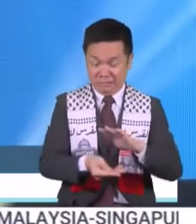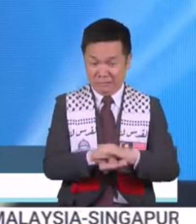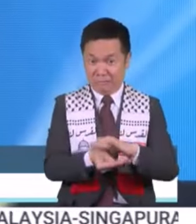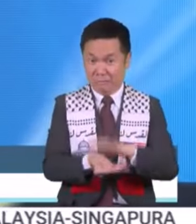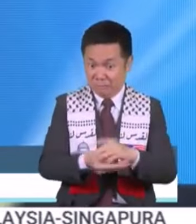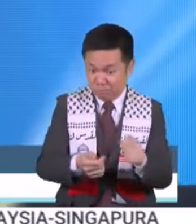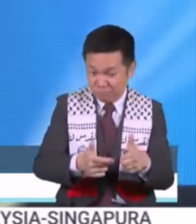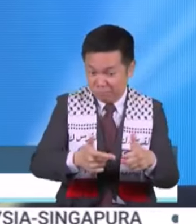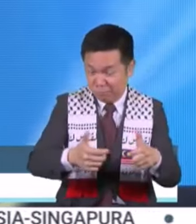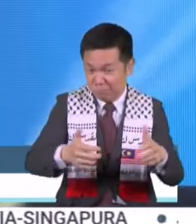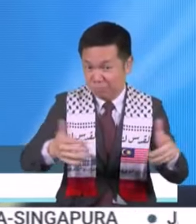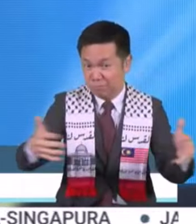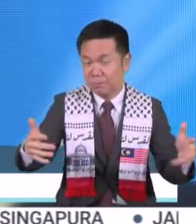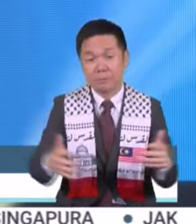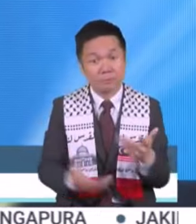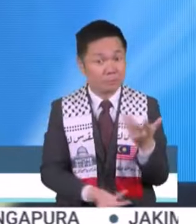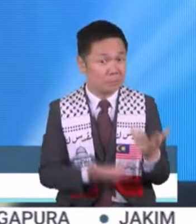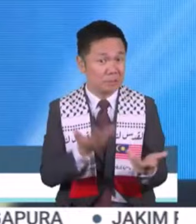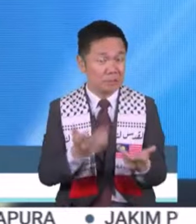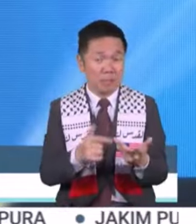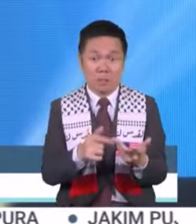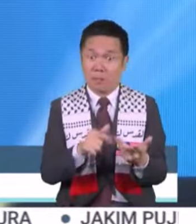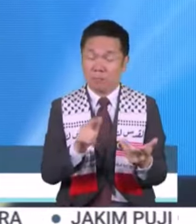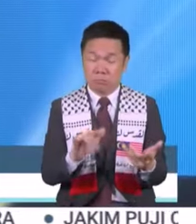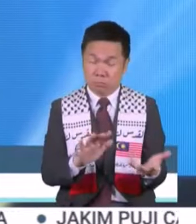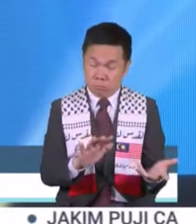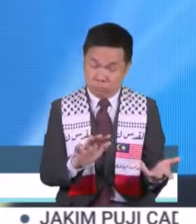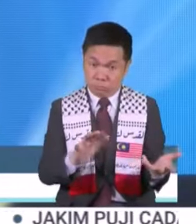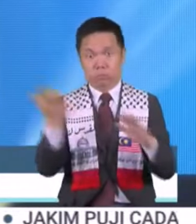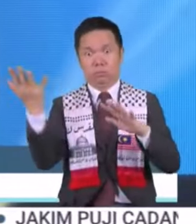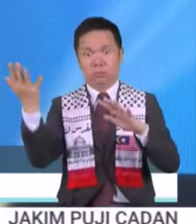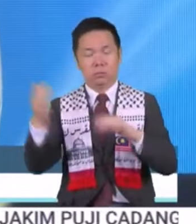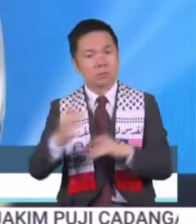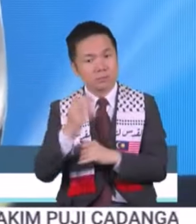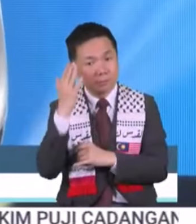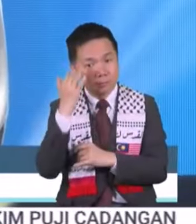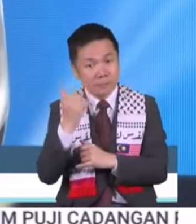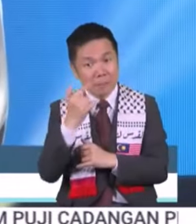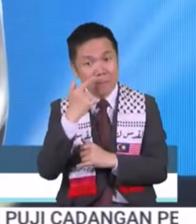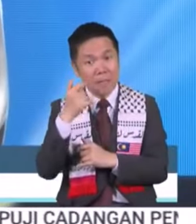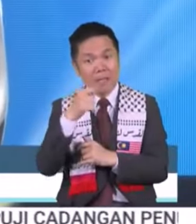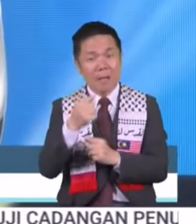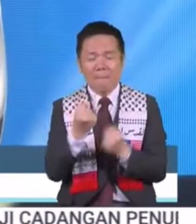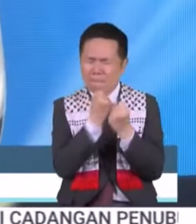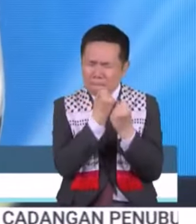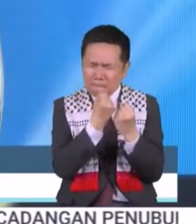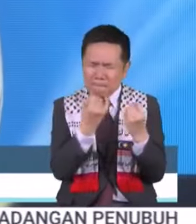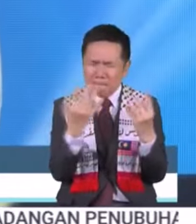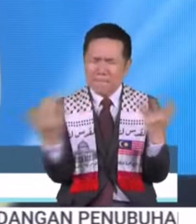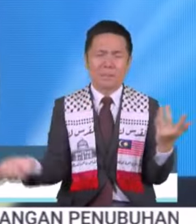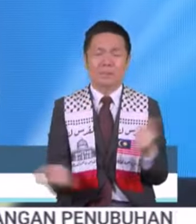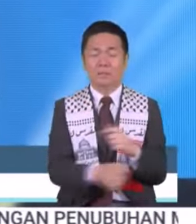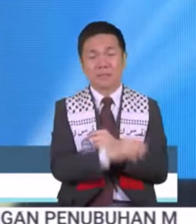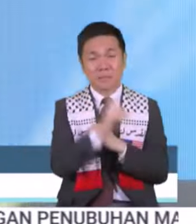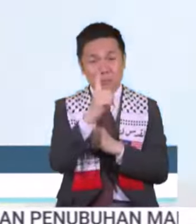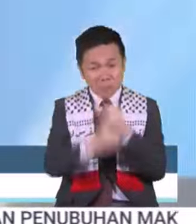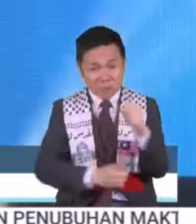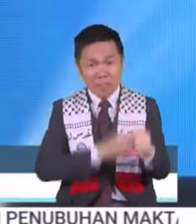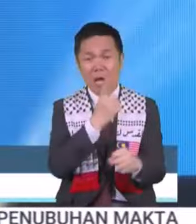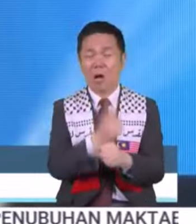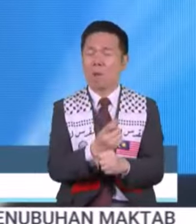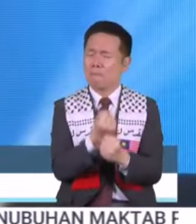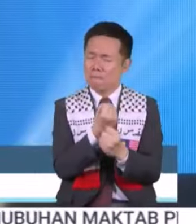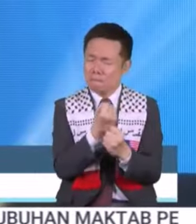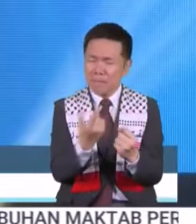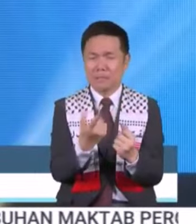angka yang juga menggemparkan kerana dia mencecah puluhan bilion ringgit satu tahun.